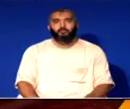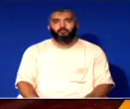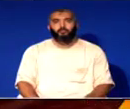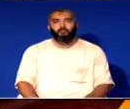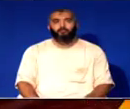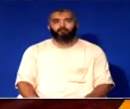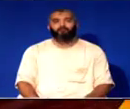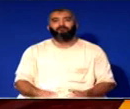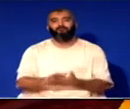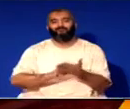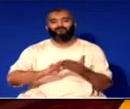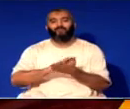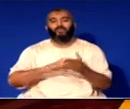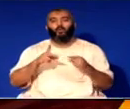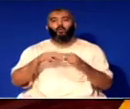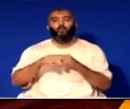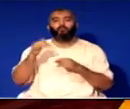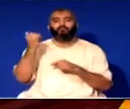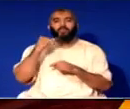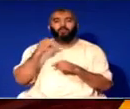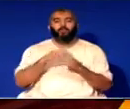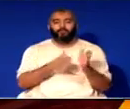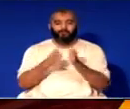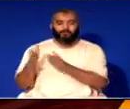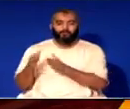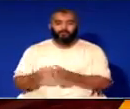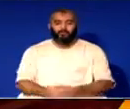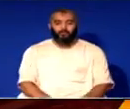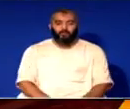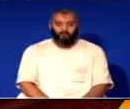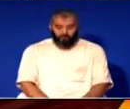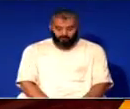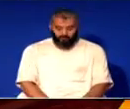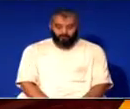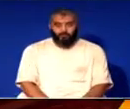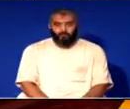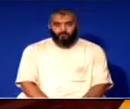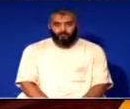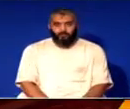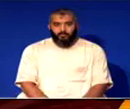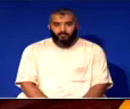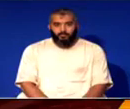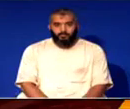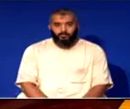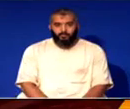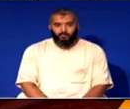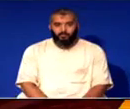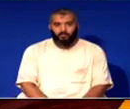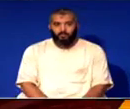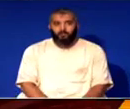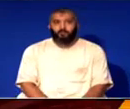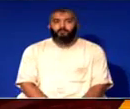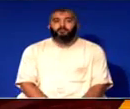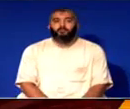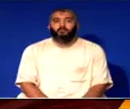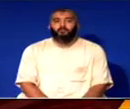إذن مكالمة مريم لم تمر بعد. نعم أخي يونس، هل مريم لا تزال معنا أم انقطعت